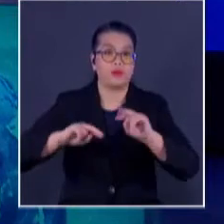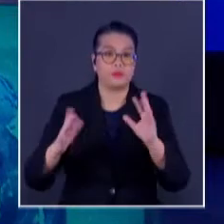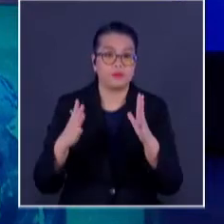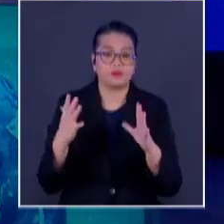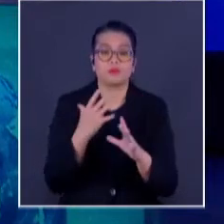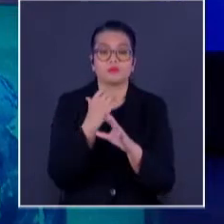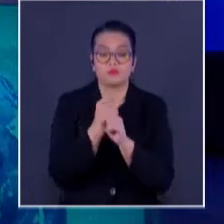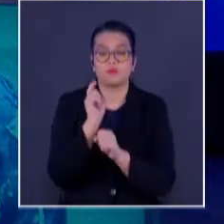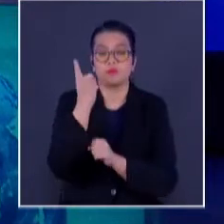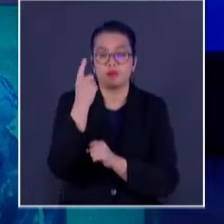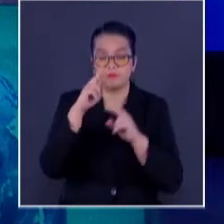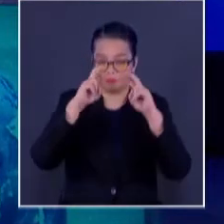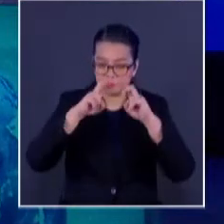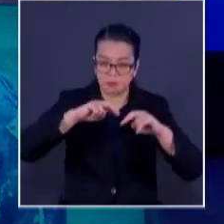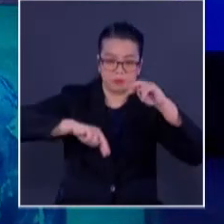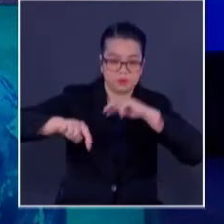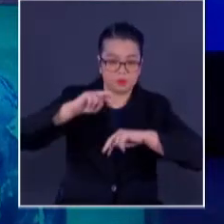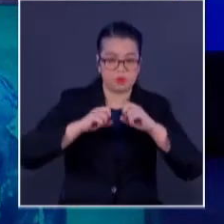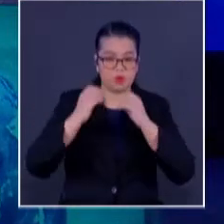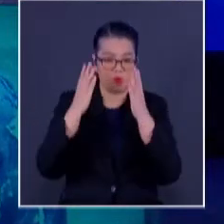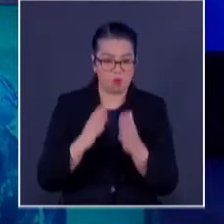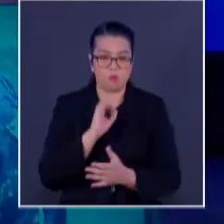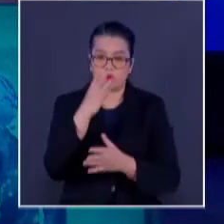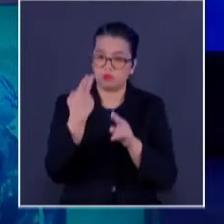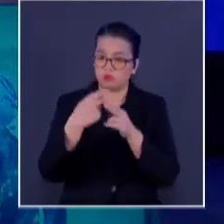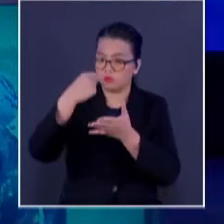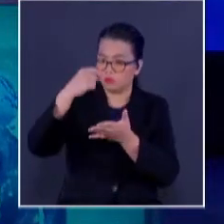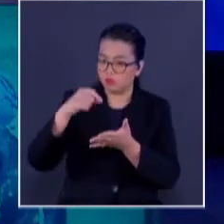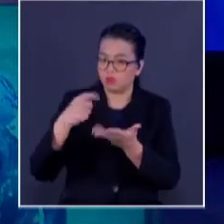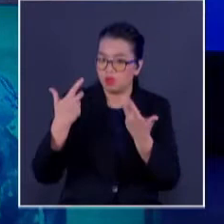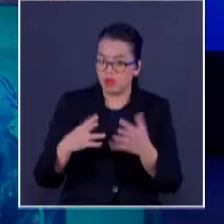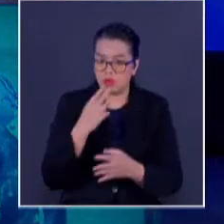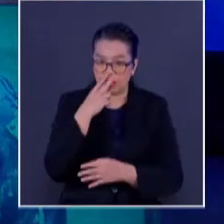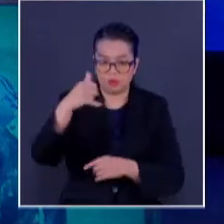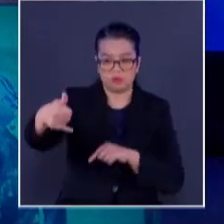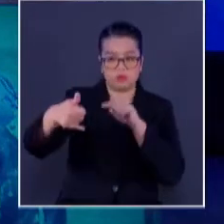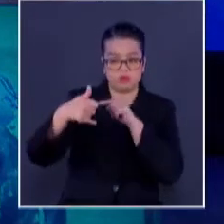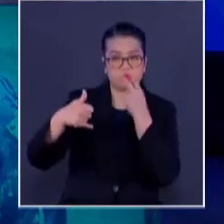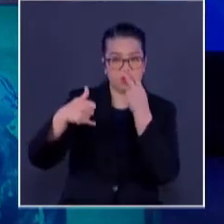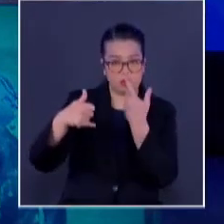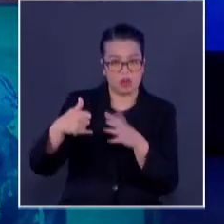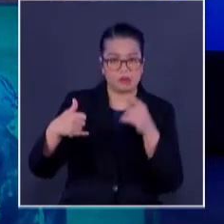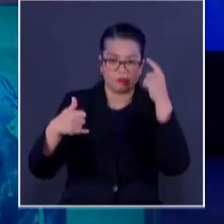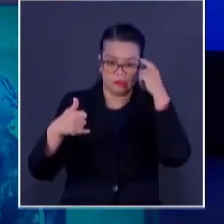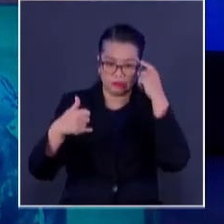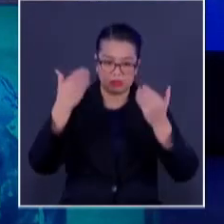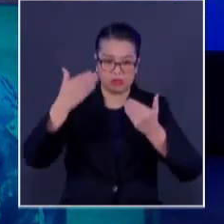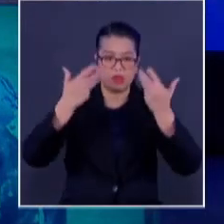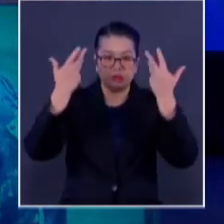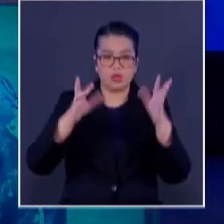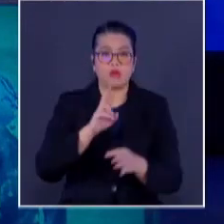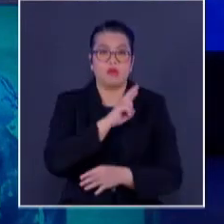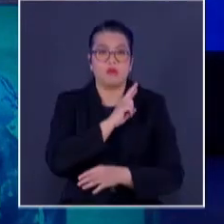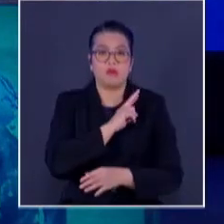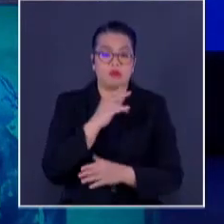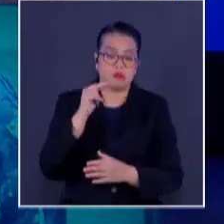งจะต้องมีการสอบสวนกันต่อไปเพราะว่าทางครูเองก็ยืนยันว่าเช็คชื่อแล้วเห็นน้องขึ้นจากน้ำแล้วอาจจะเป็นไปได้ไหมที่พอเสร็จกิจกรรมแล้ว